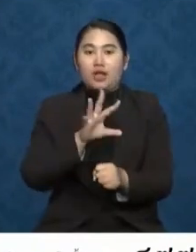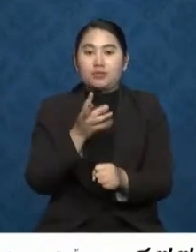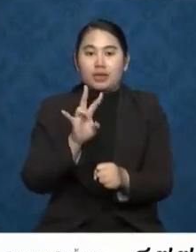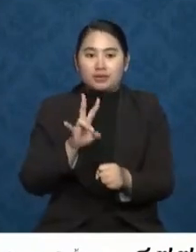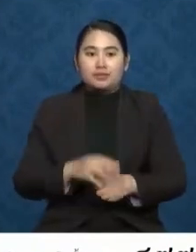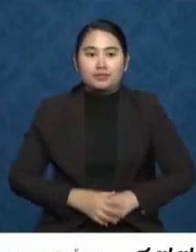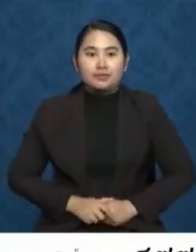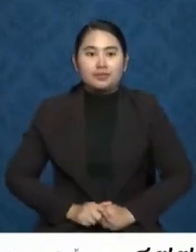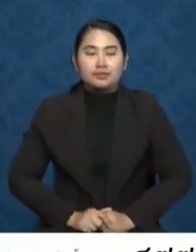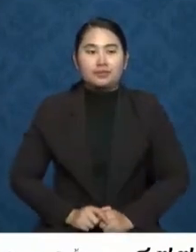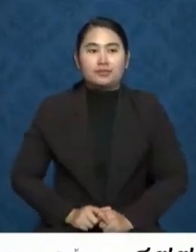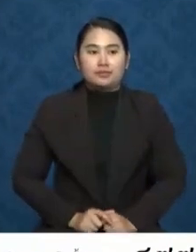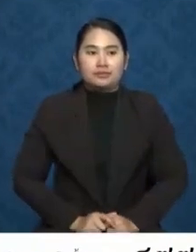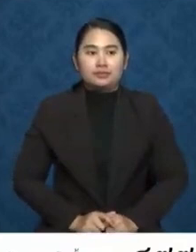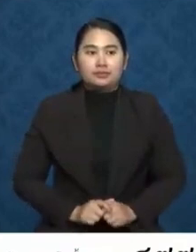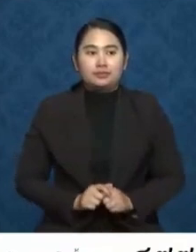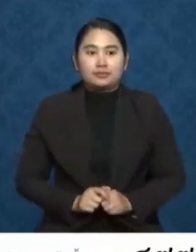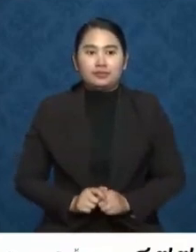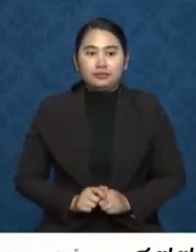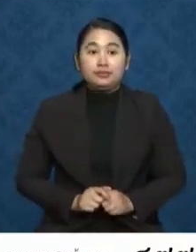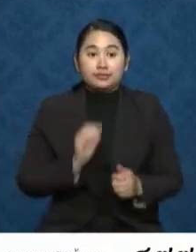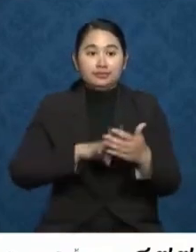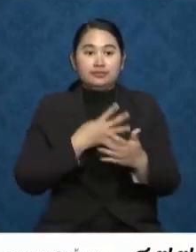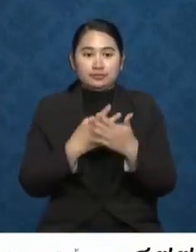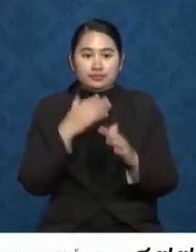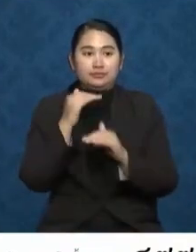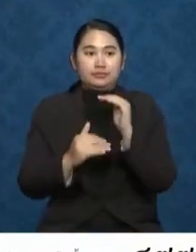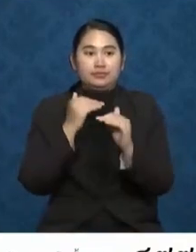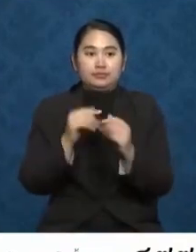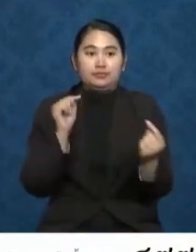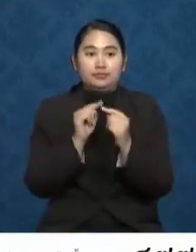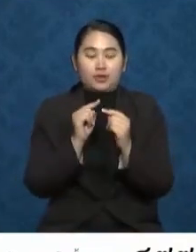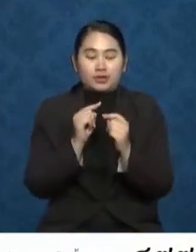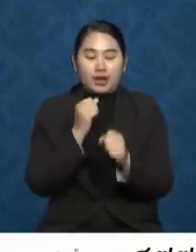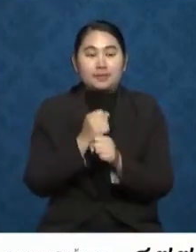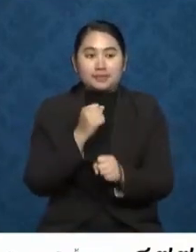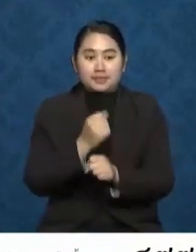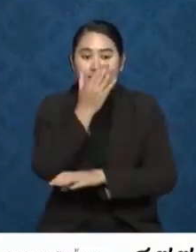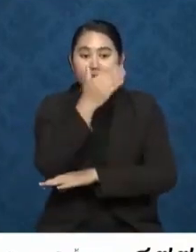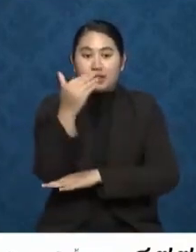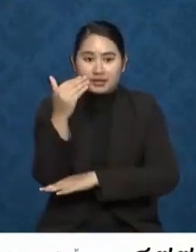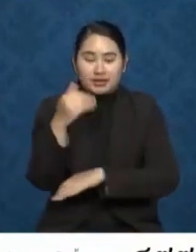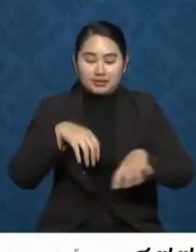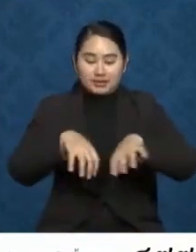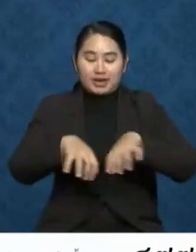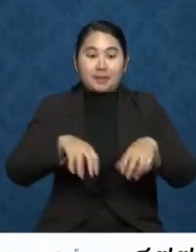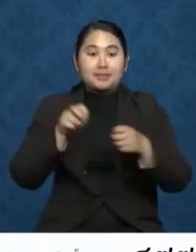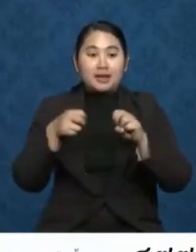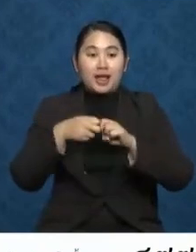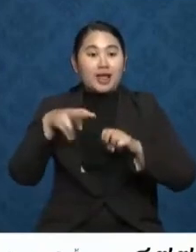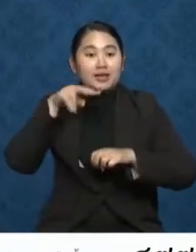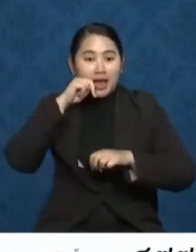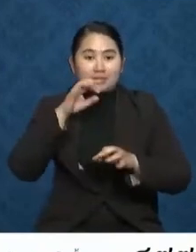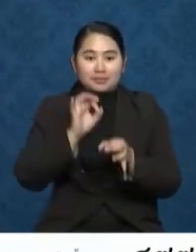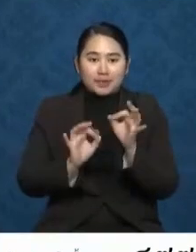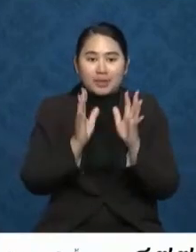านอีกแผนงานหนึ่งครับคือยุทธศาสตร์พัฒนาระบบการเตรียมพร้อมแห่งชาติและระบบบริหารจัดการภัยพิบัติเรามี